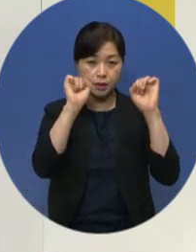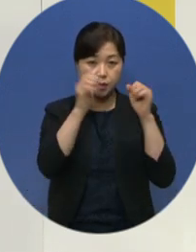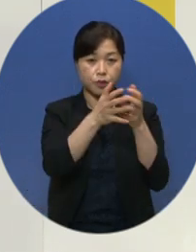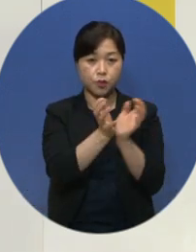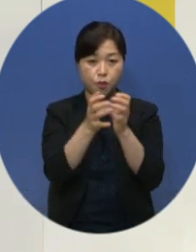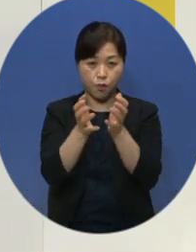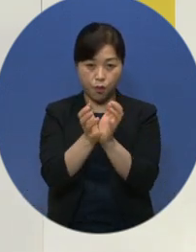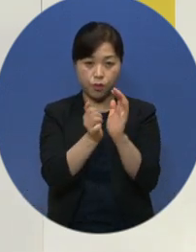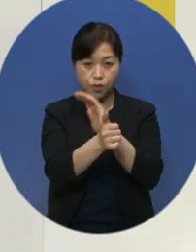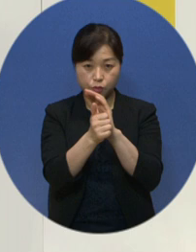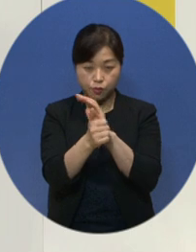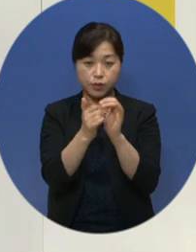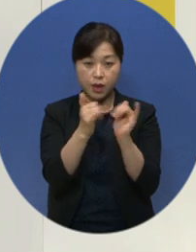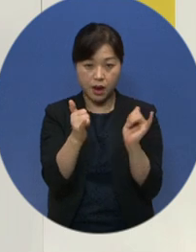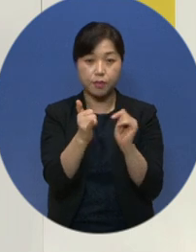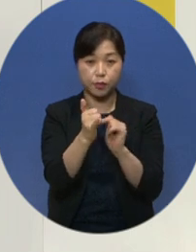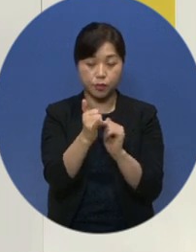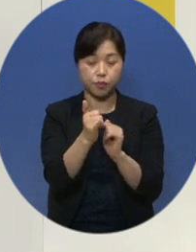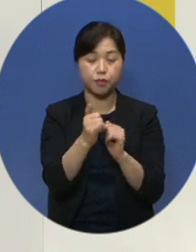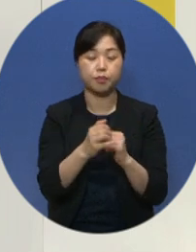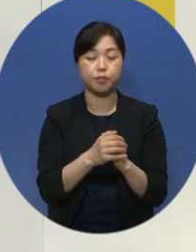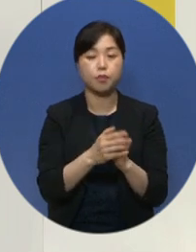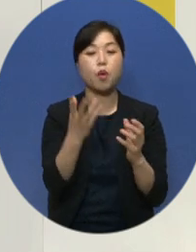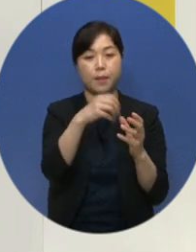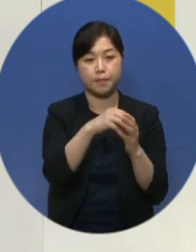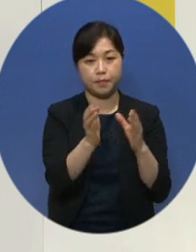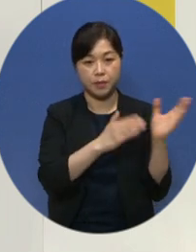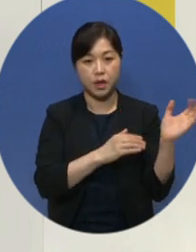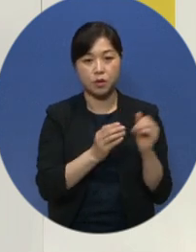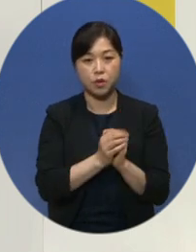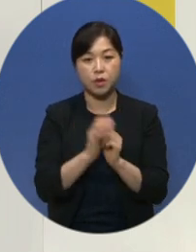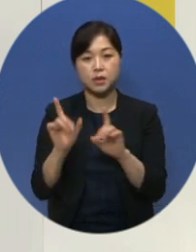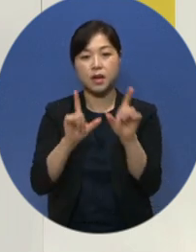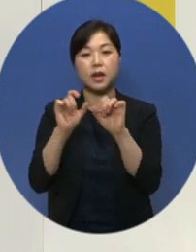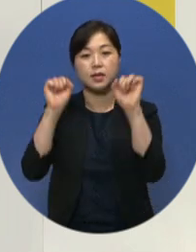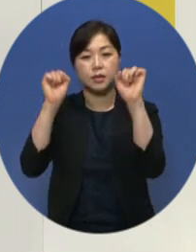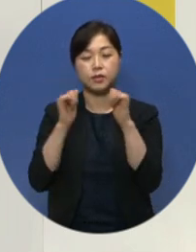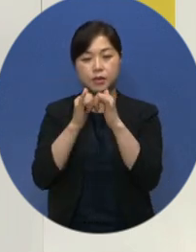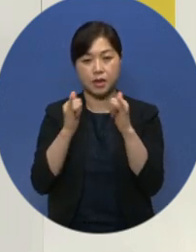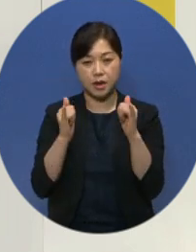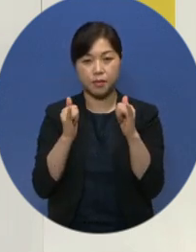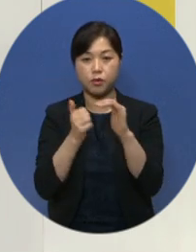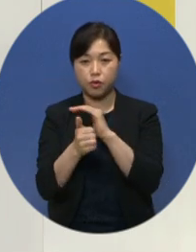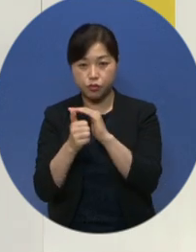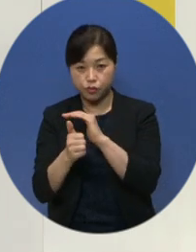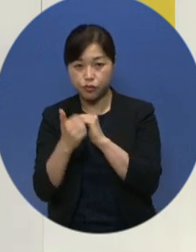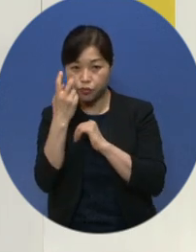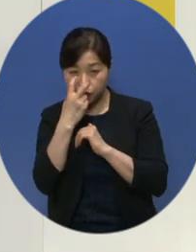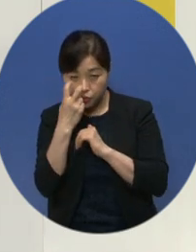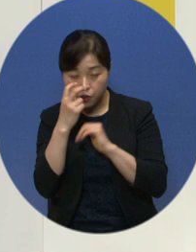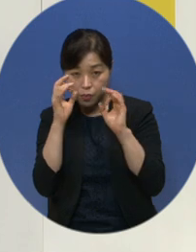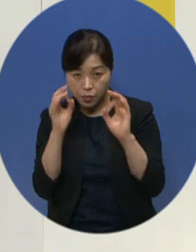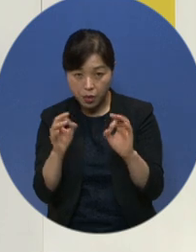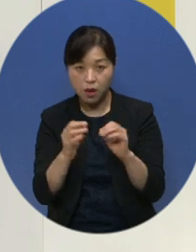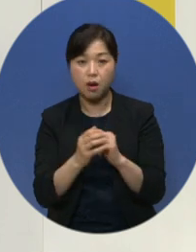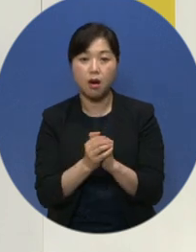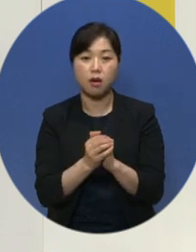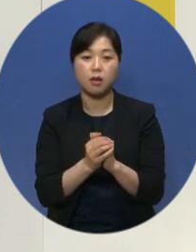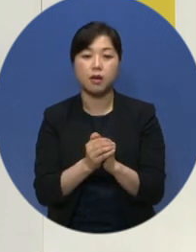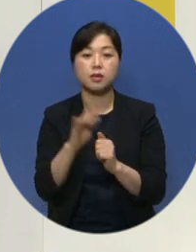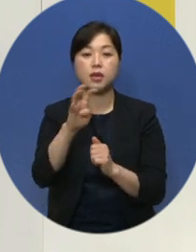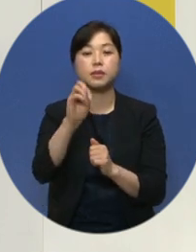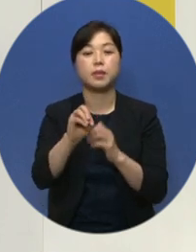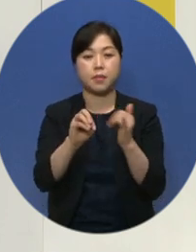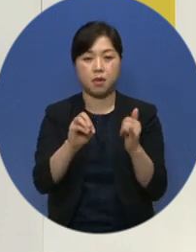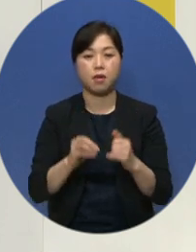체육을 하는 그런 아 선수들은 한 스토리들이 조사한 결론은 40만 명 정도로 어이 전국적으로